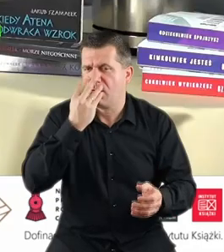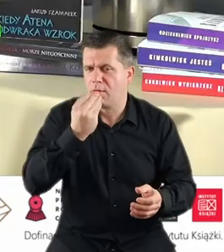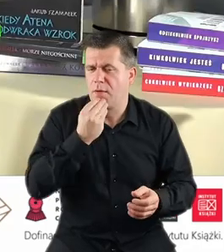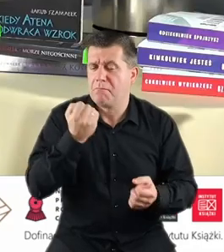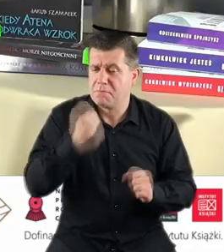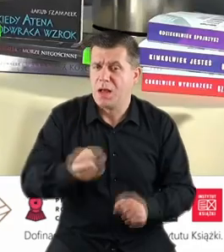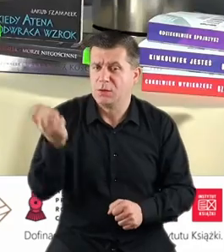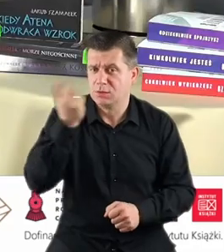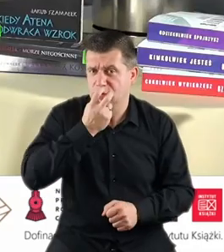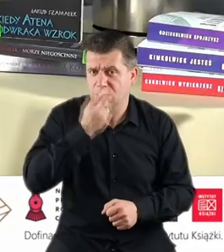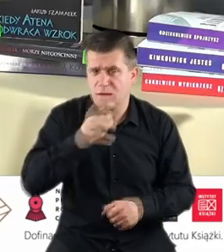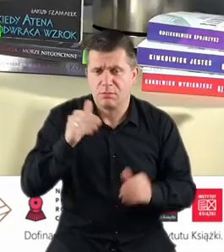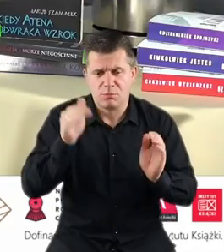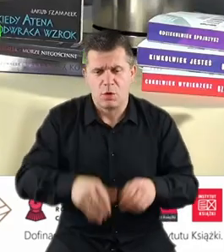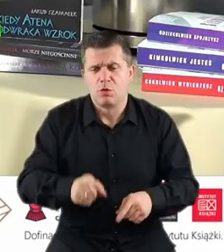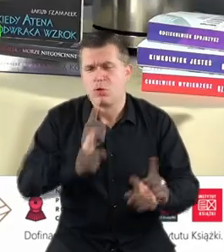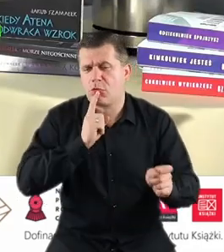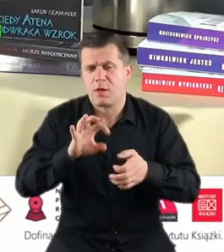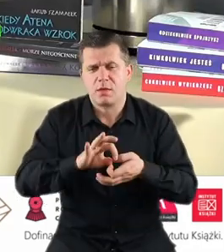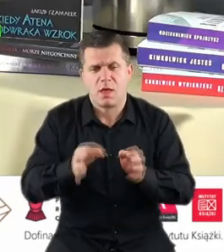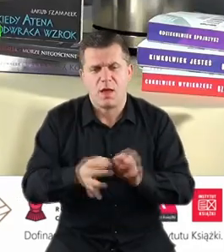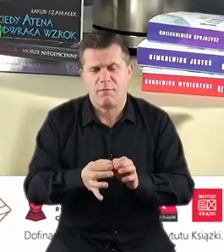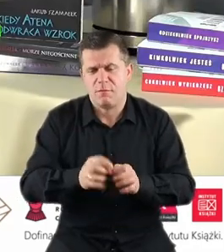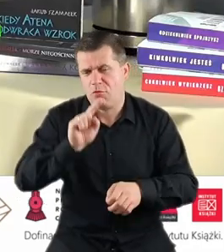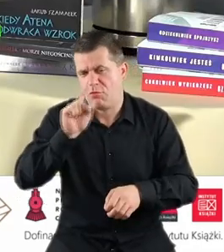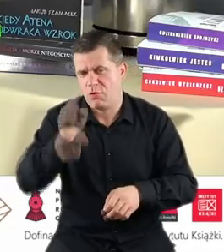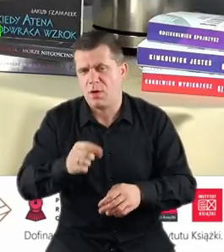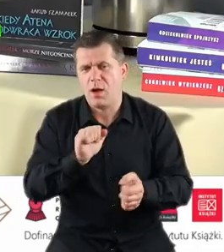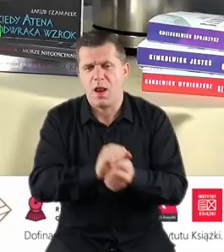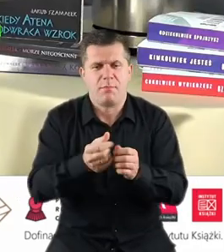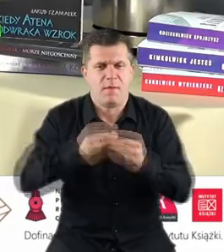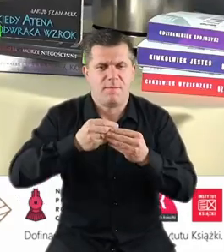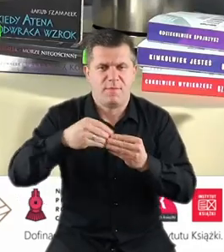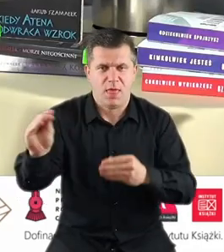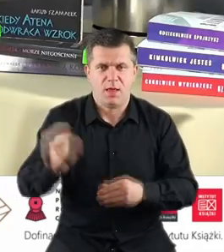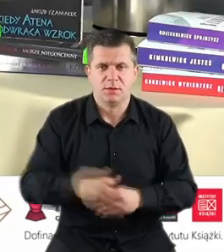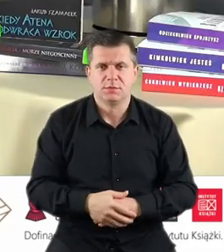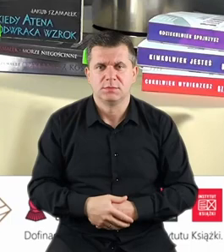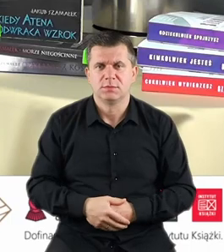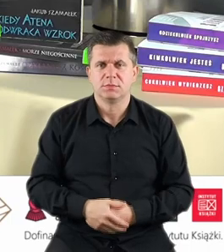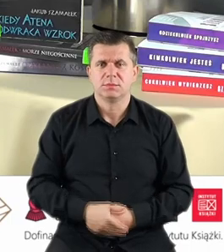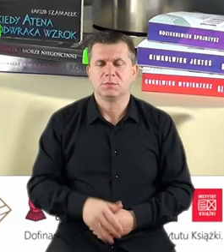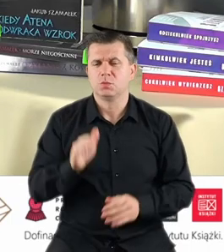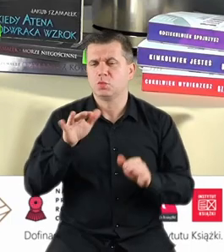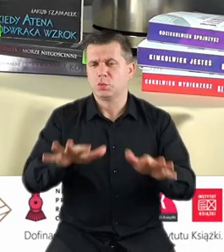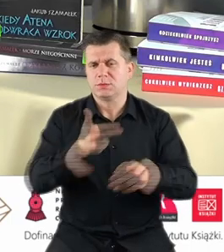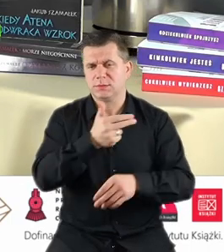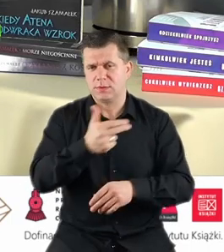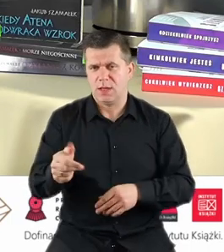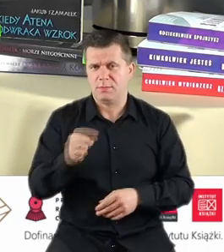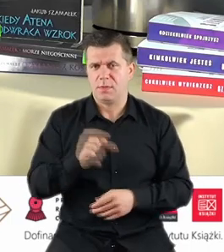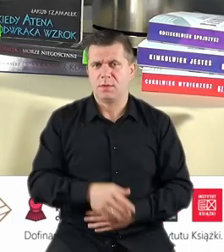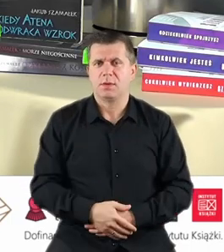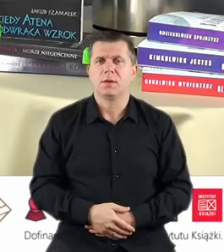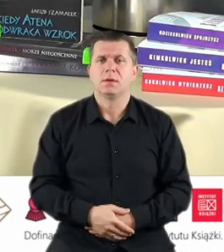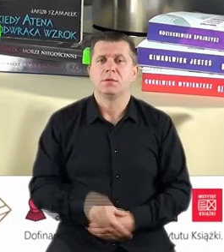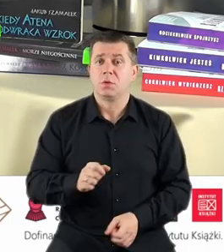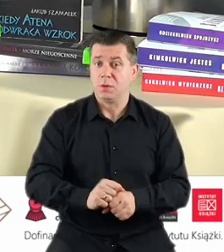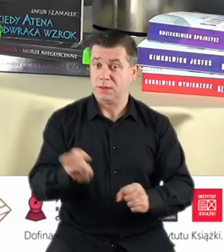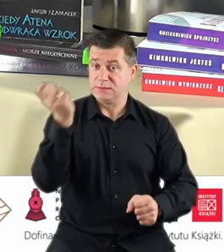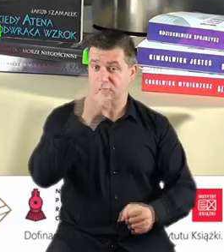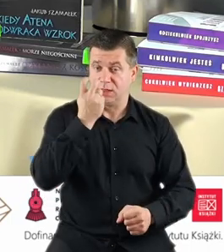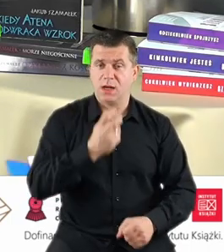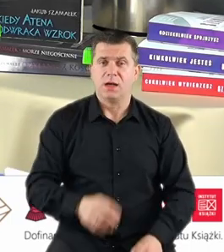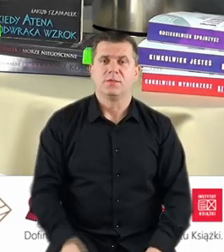bardzo, bardzo ciekawe. O tym moglibyśmy rozmawiać godzinę albo i więcej i też morza atramentu wyla na ten temat. Dla mnie przede wszystkim to jest